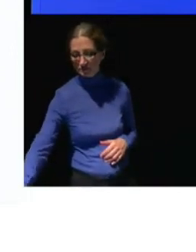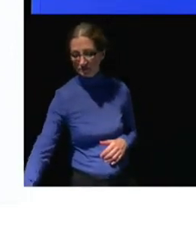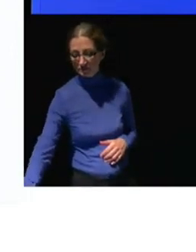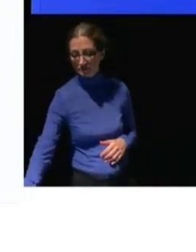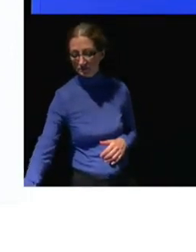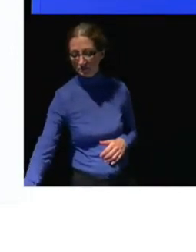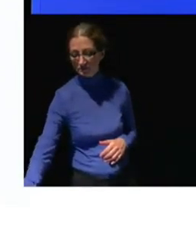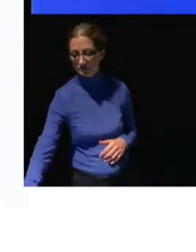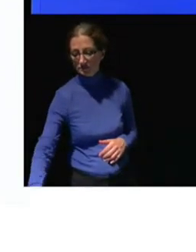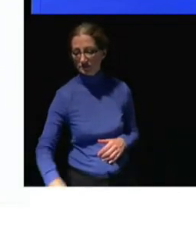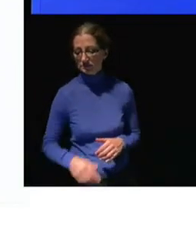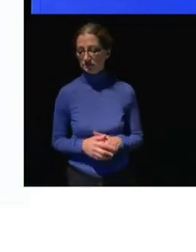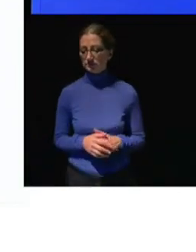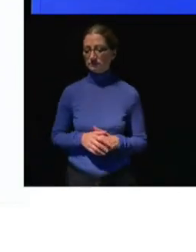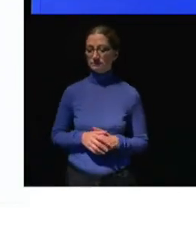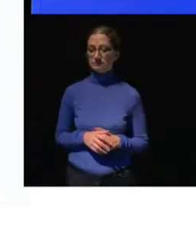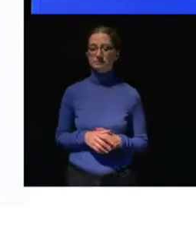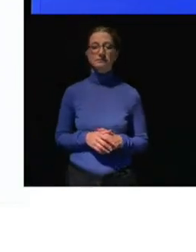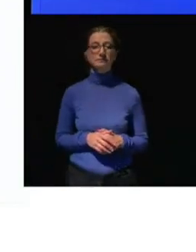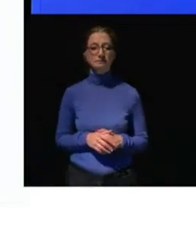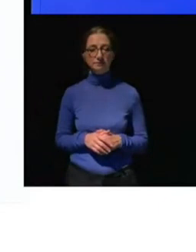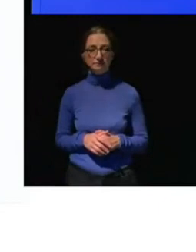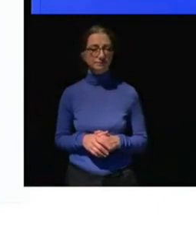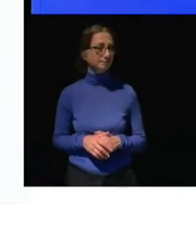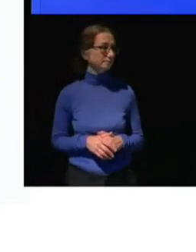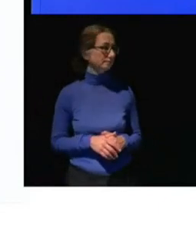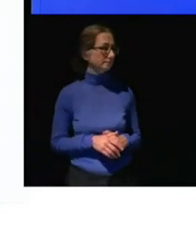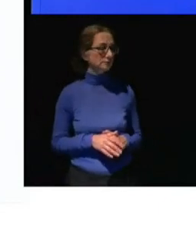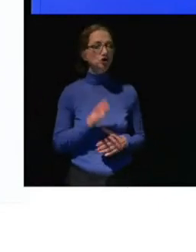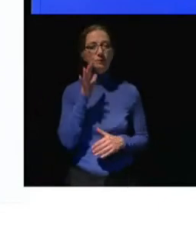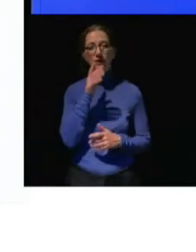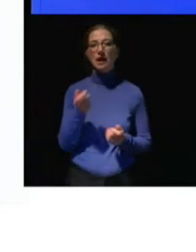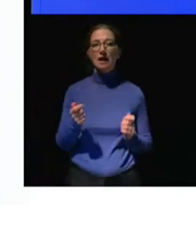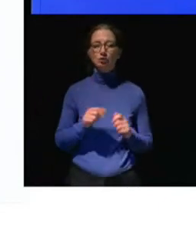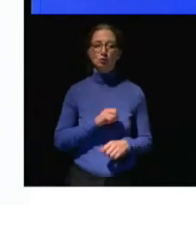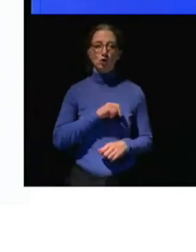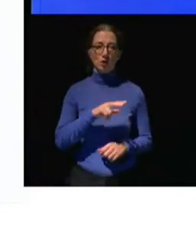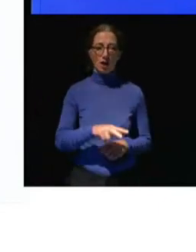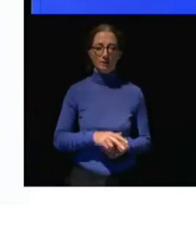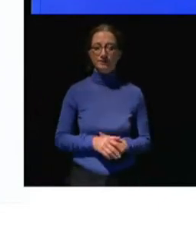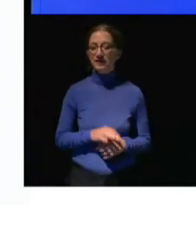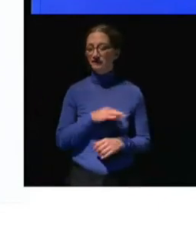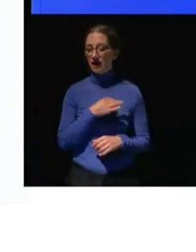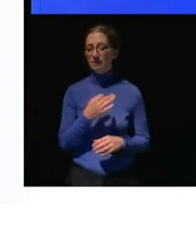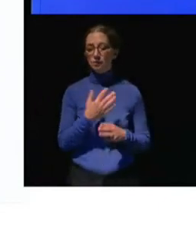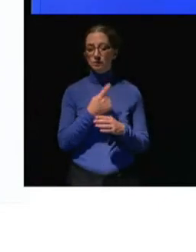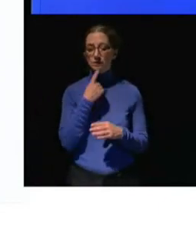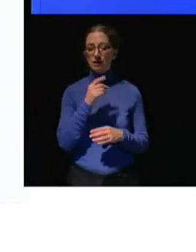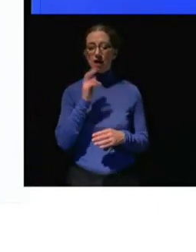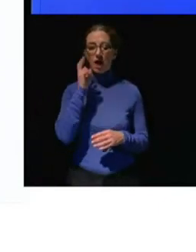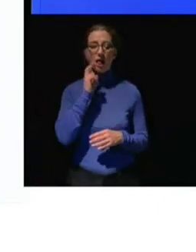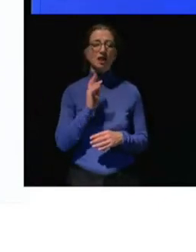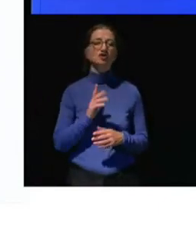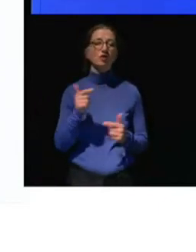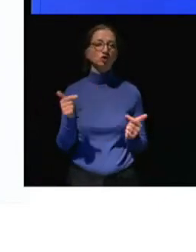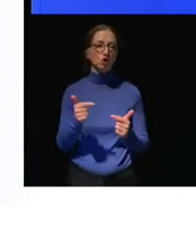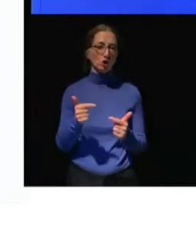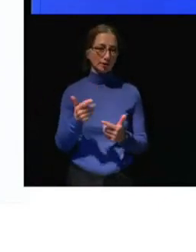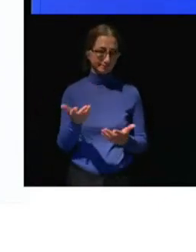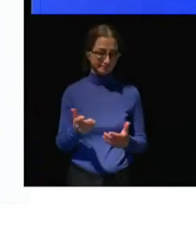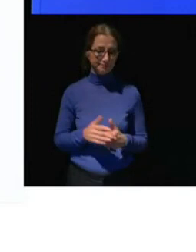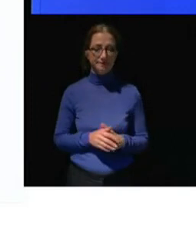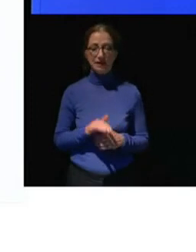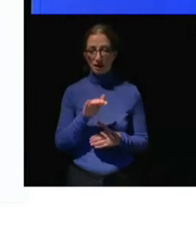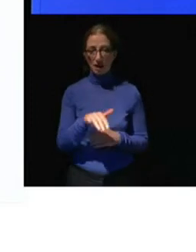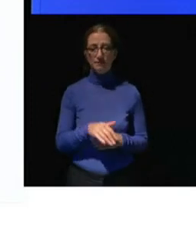Ja. Und schließe ab mit Portugal. Über Frankreich haben wir schon über die Altersvorsorge gehört. Die Versicherung